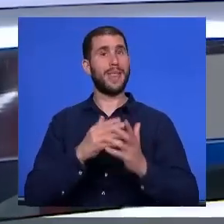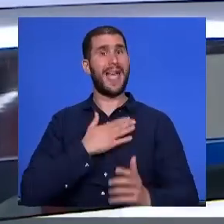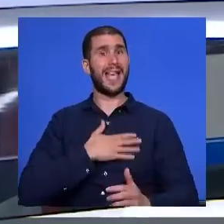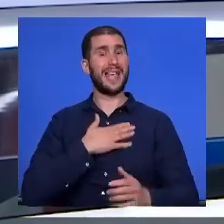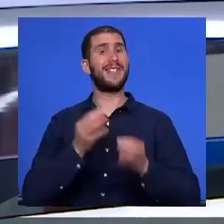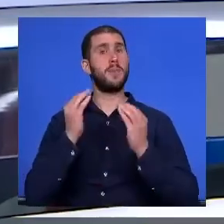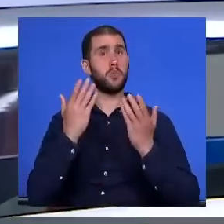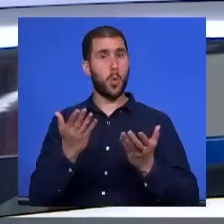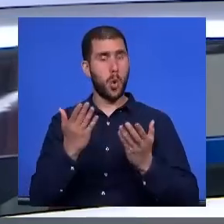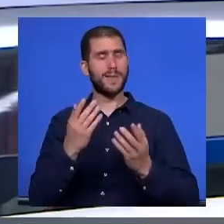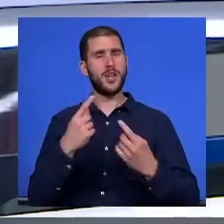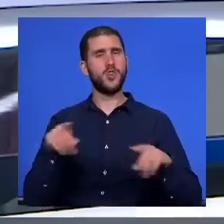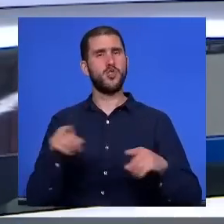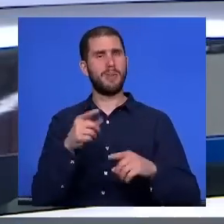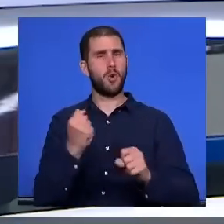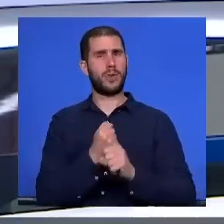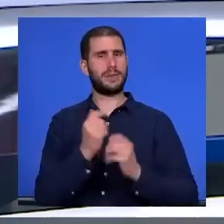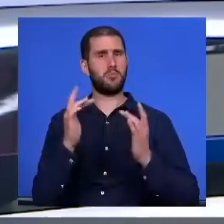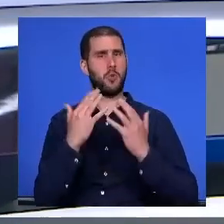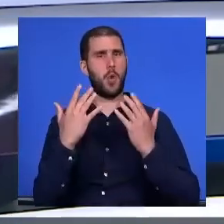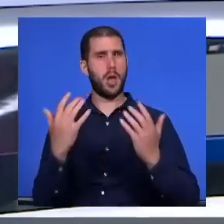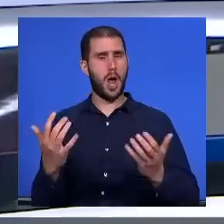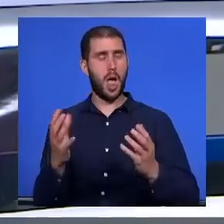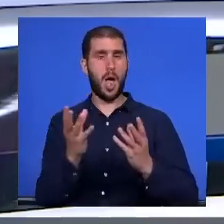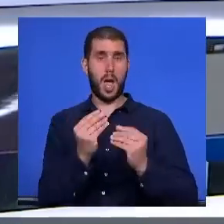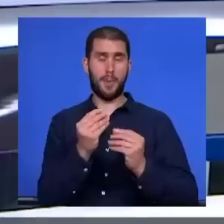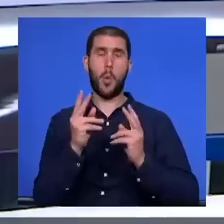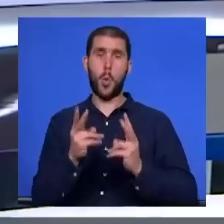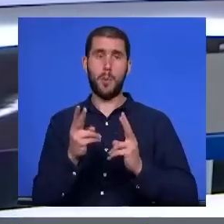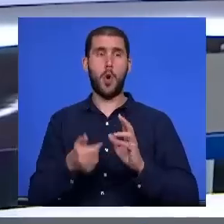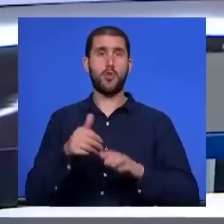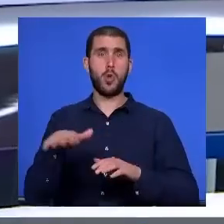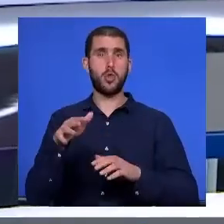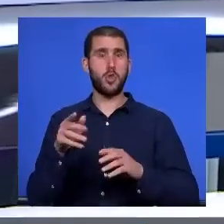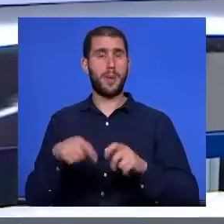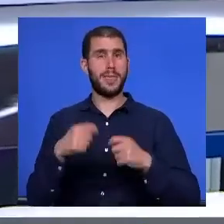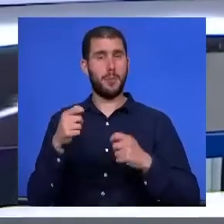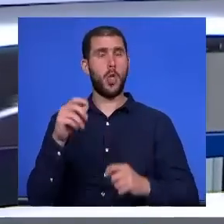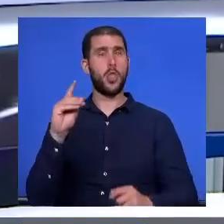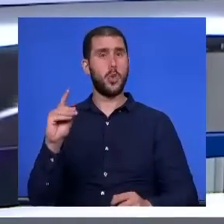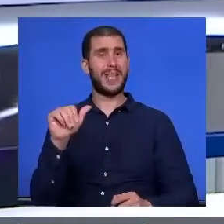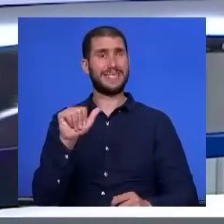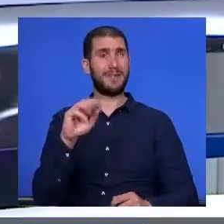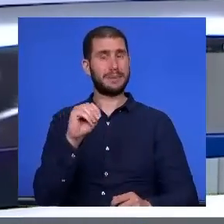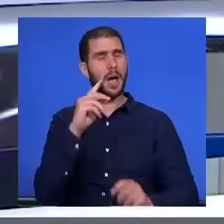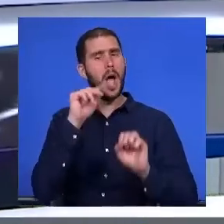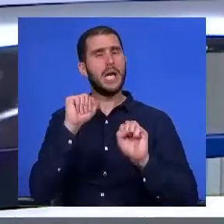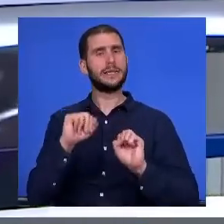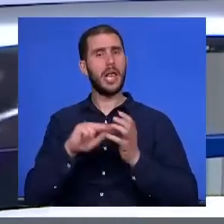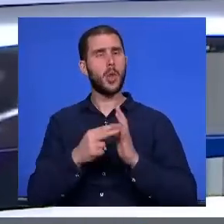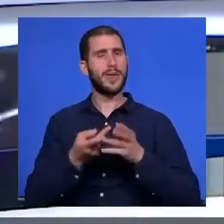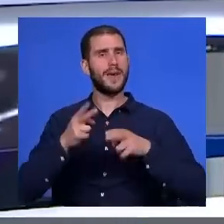ומיוחדת, והשירים שהם מבצעים מול קהל עם הרבה מאוד הומור. ראש תחום התרבות דורית אסרף מזרחי בהצצה לתוכנית